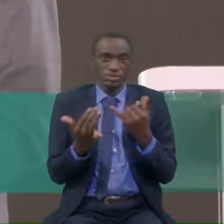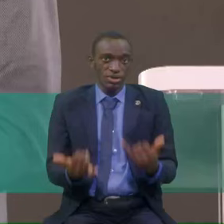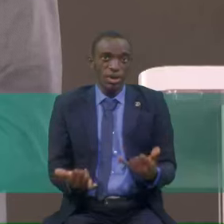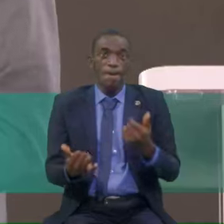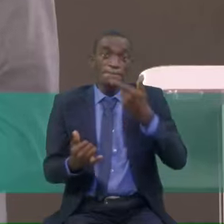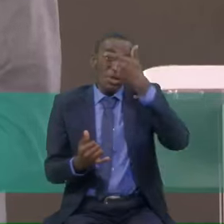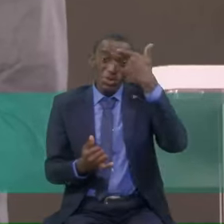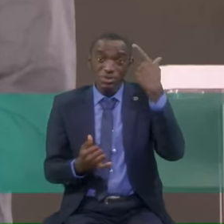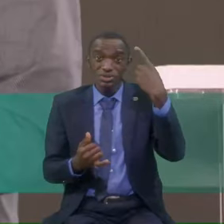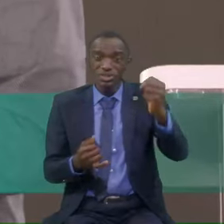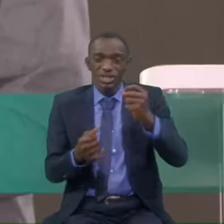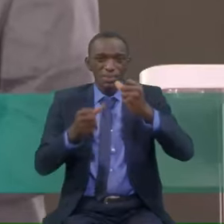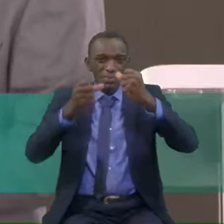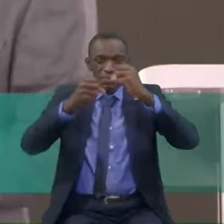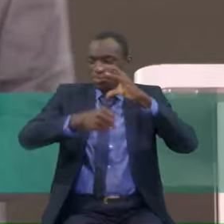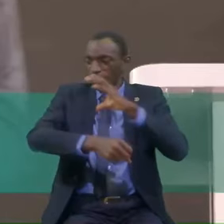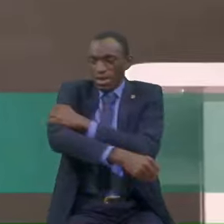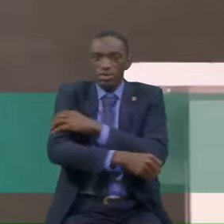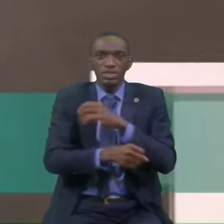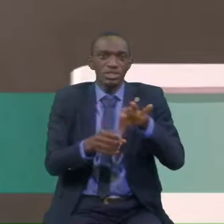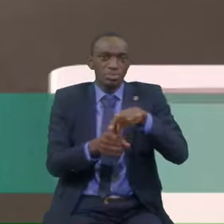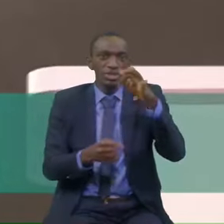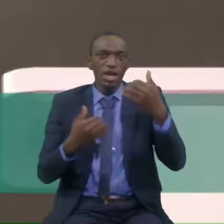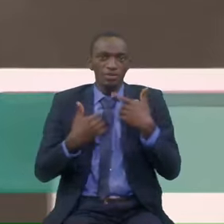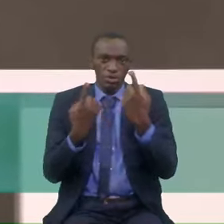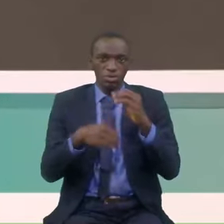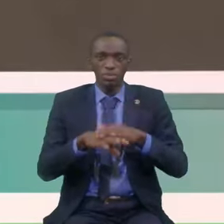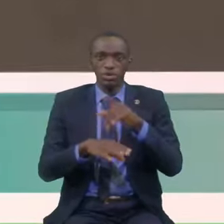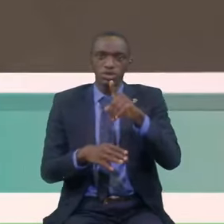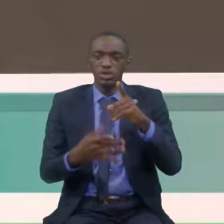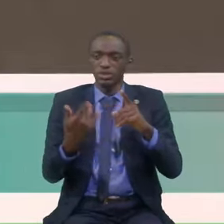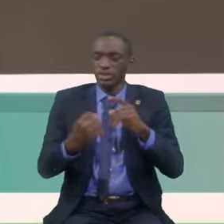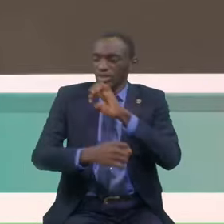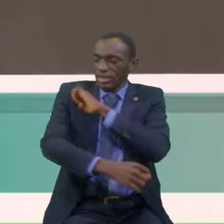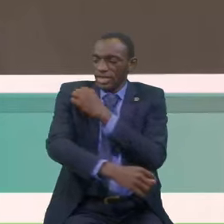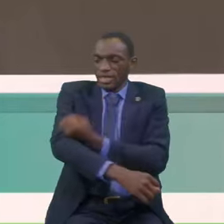Parce que l'esprit qui rend capable, l'esprit qui donne l'énergie est venu sur moi.